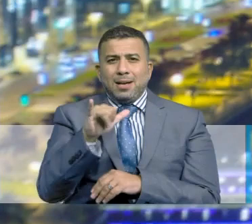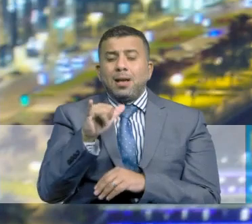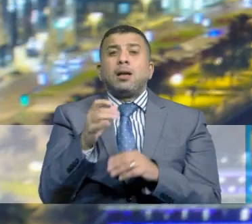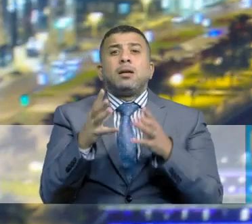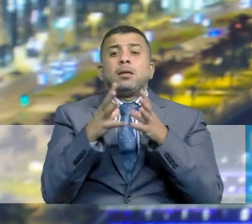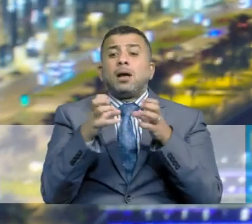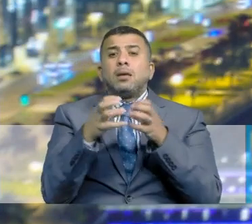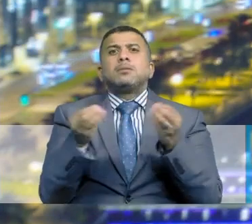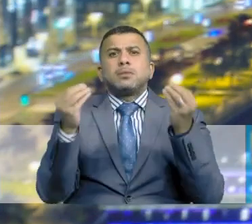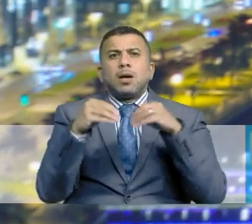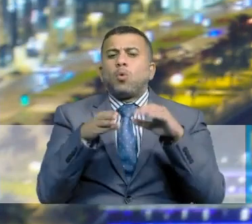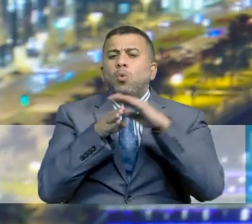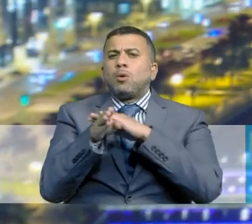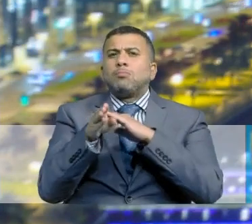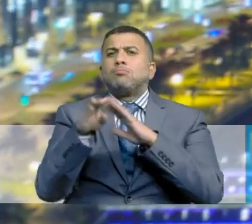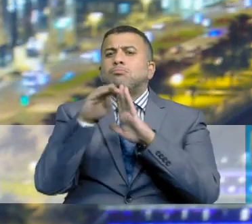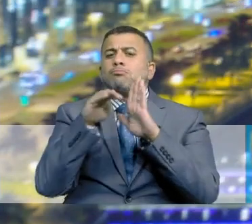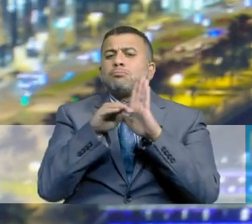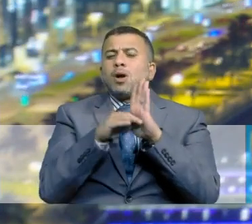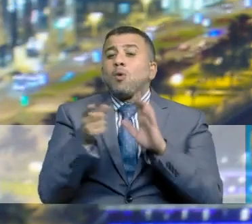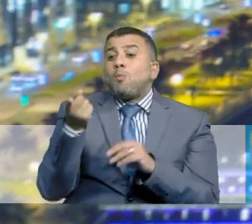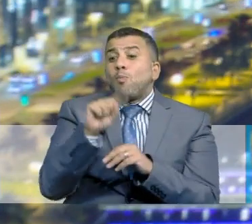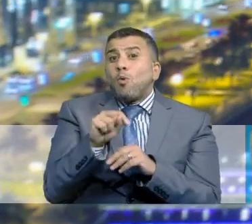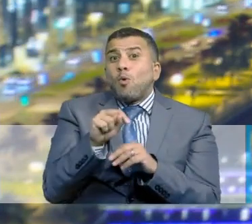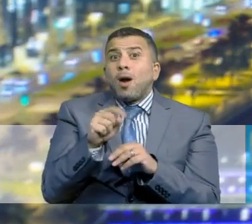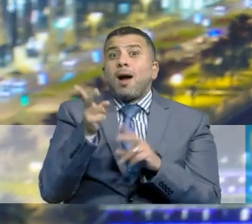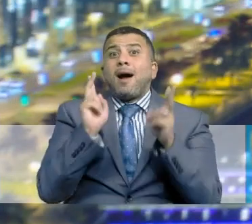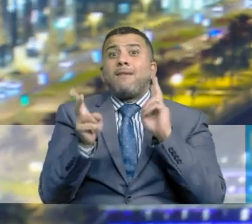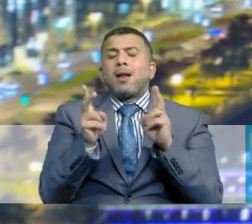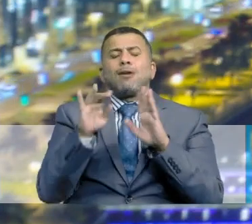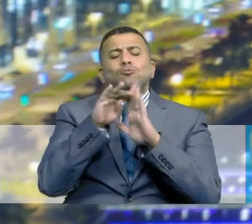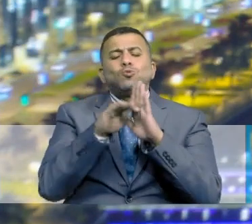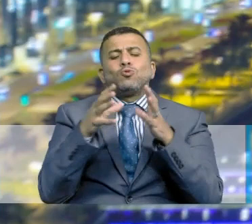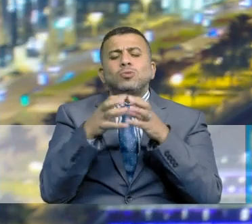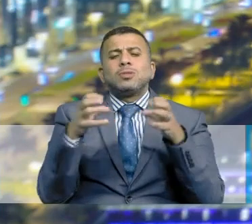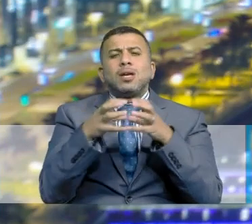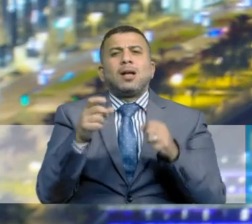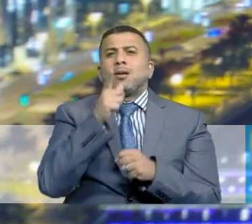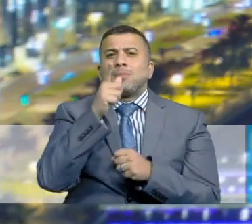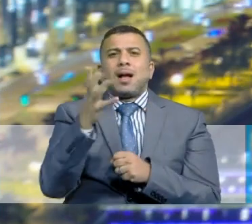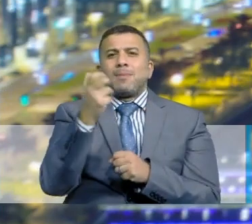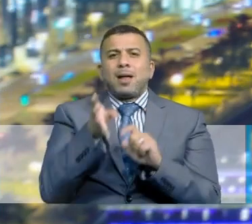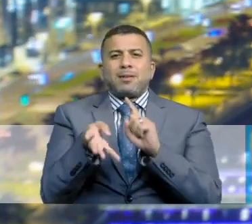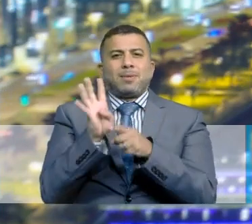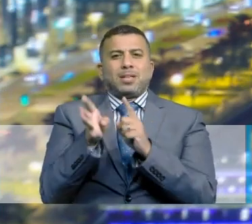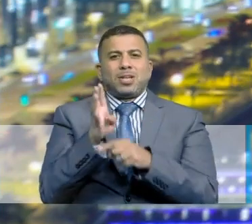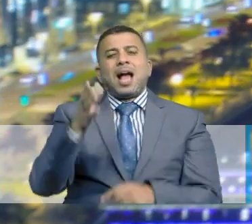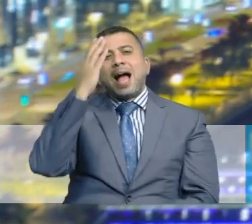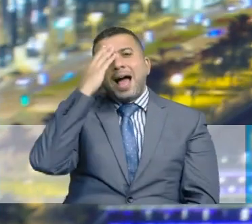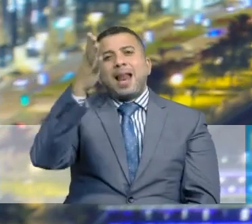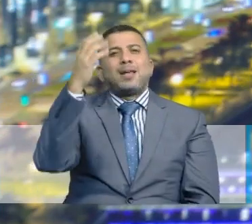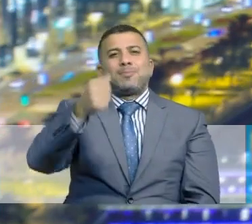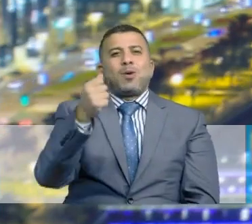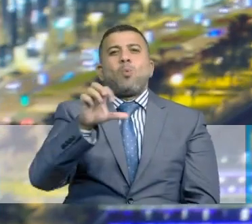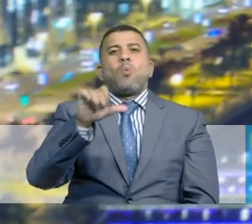أكثر على الأجواء التي تسبق انطلاق السهرة الأولى من برنامج منشد الشارقة في نسخته 14.